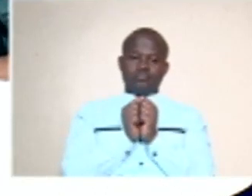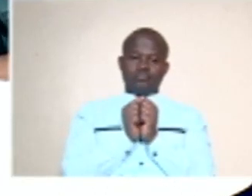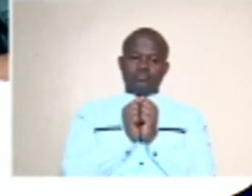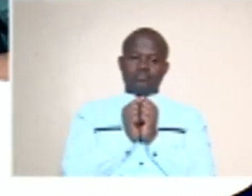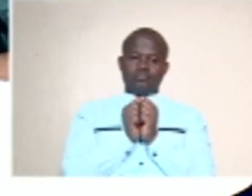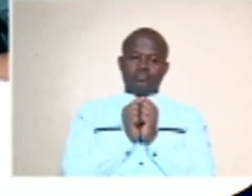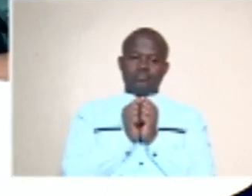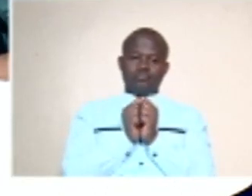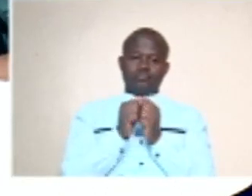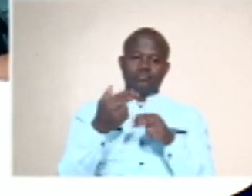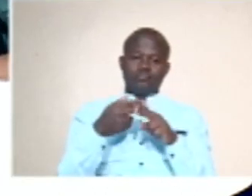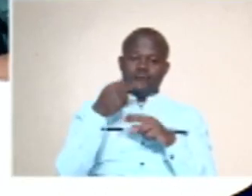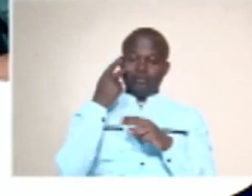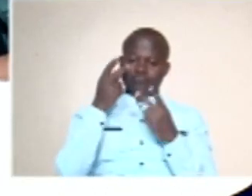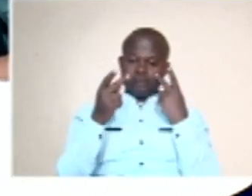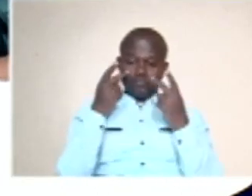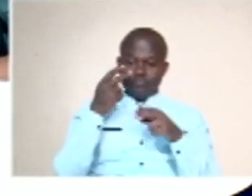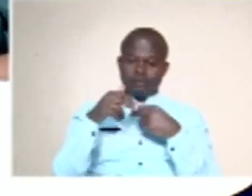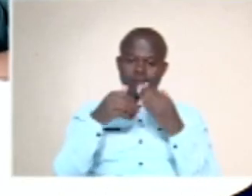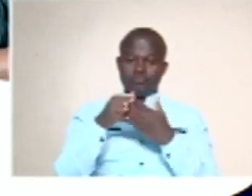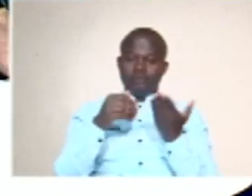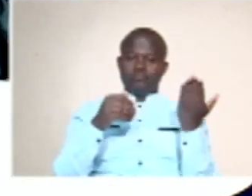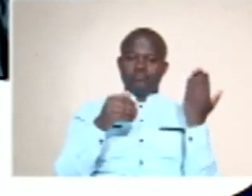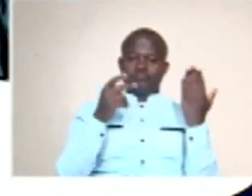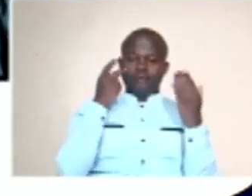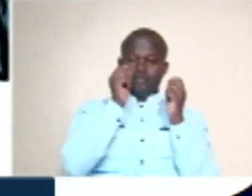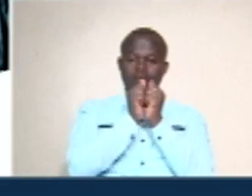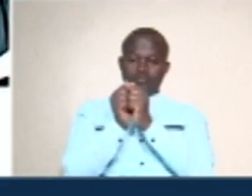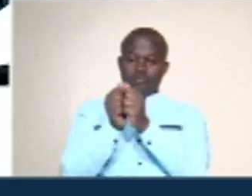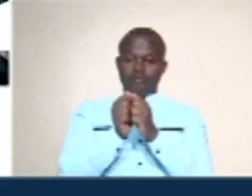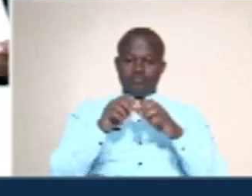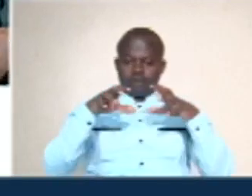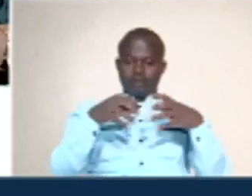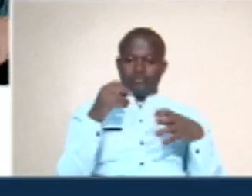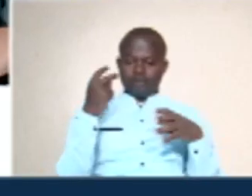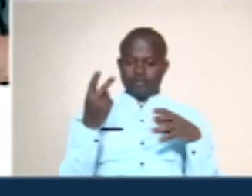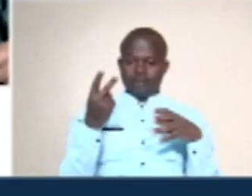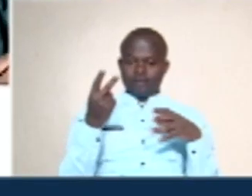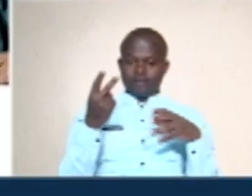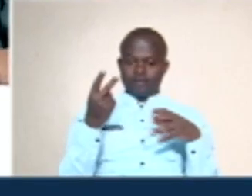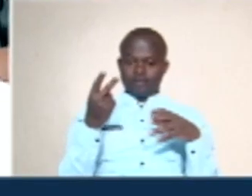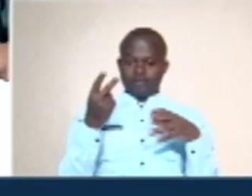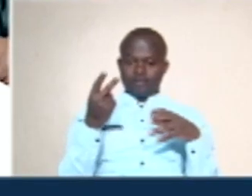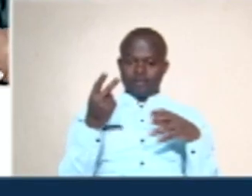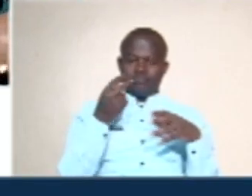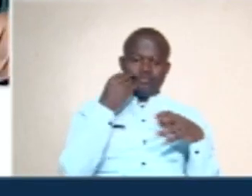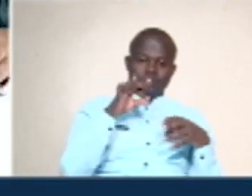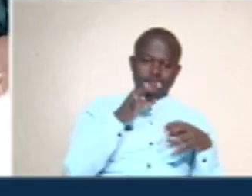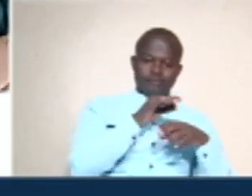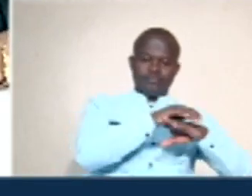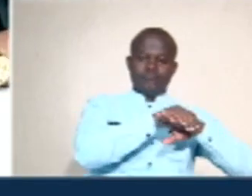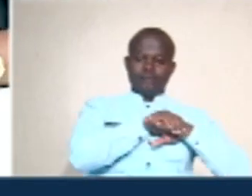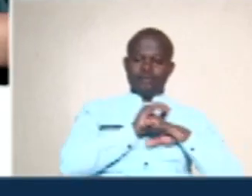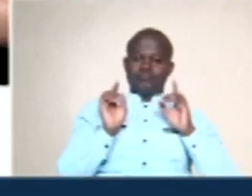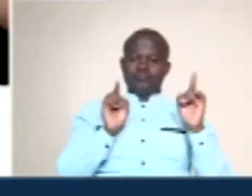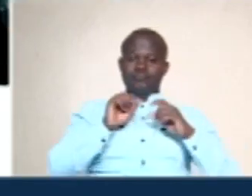kanya tujye kureba ibirori mukanya ni ibirori kurebira hamwe uburyo amakipe abiri igihugu cy'u Faransa n'igihugu